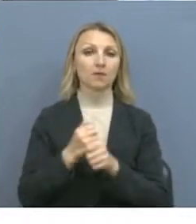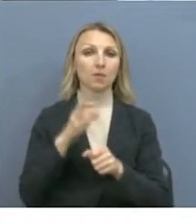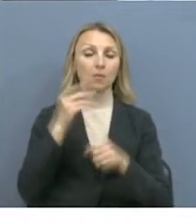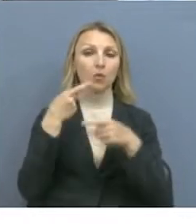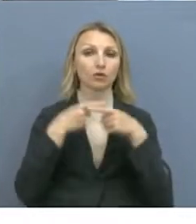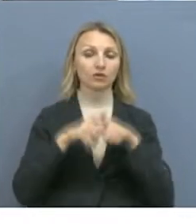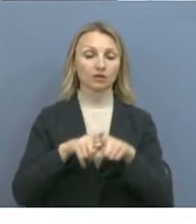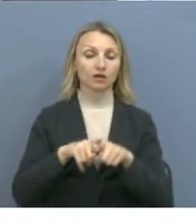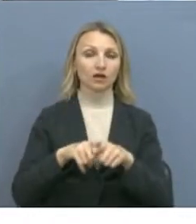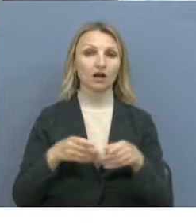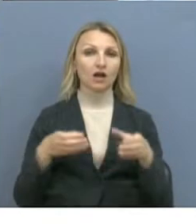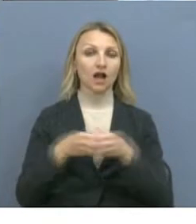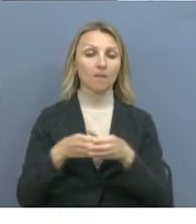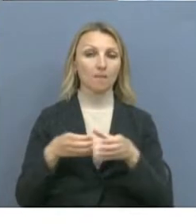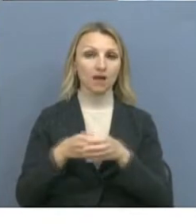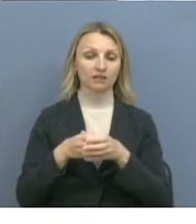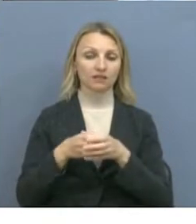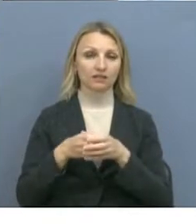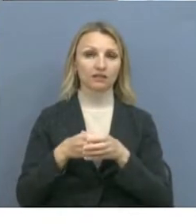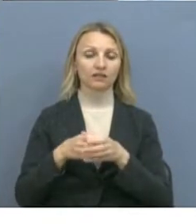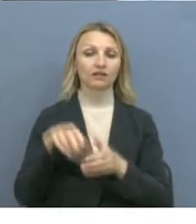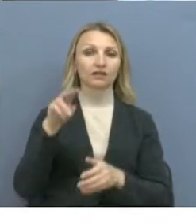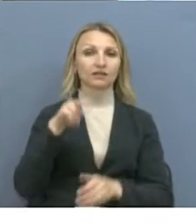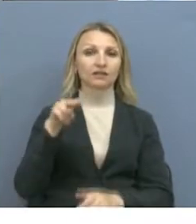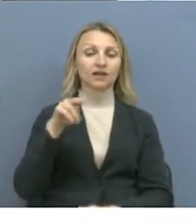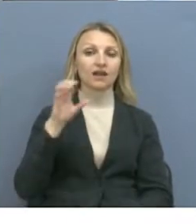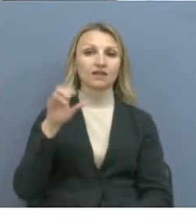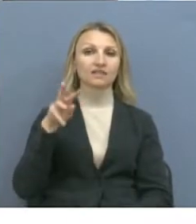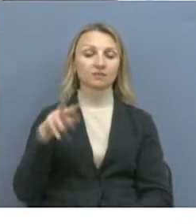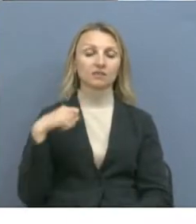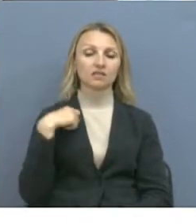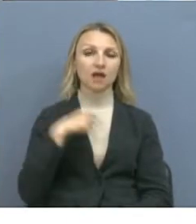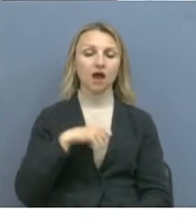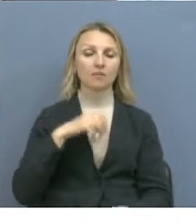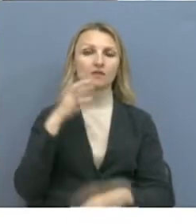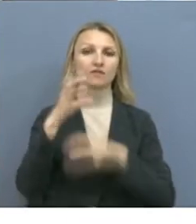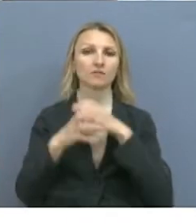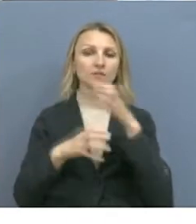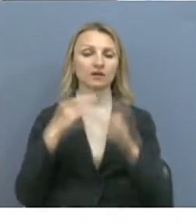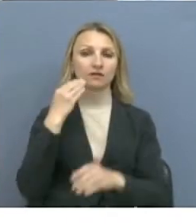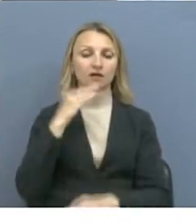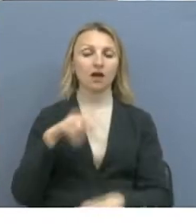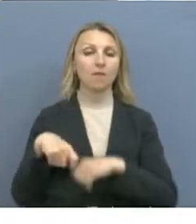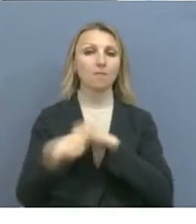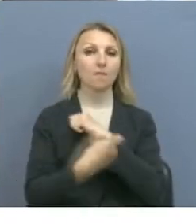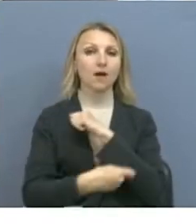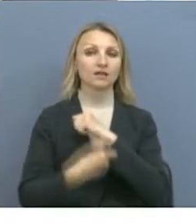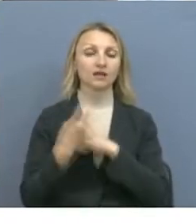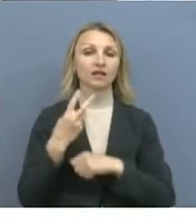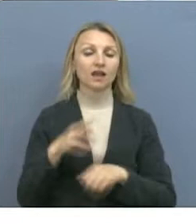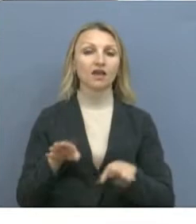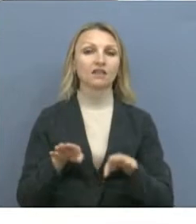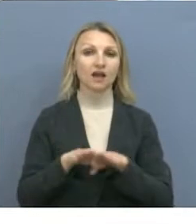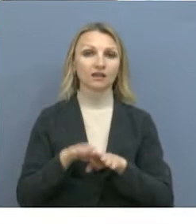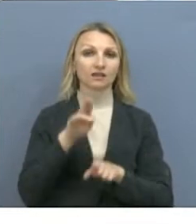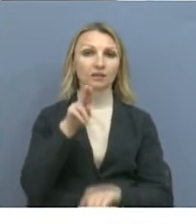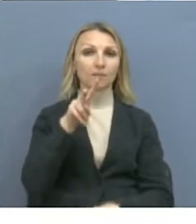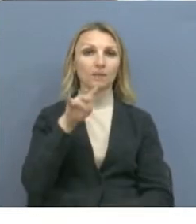производства компании DSM Dynamo. Это один из ведущих производителей в мире. Материал для данных плит –